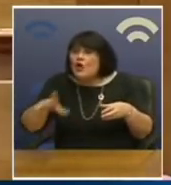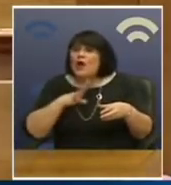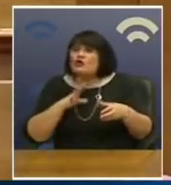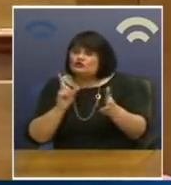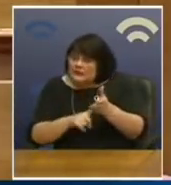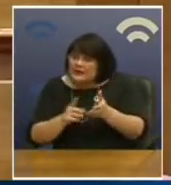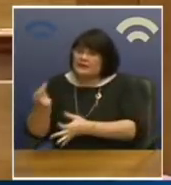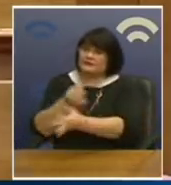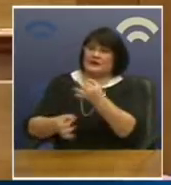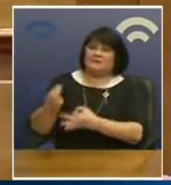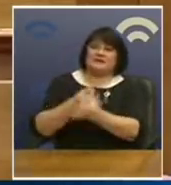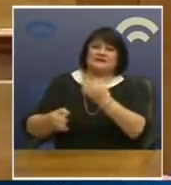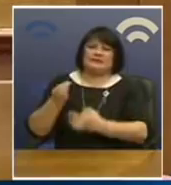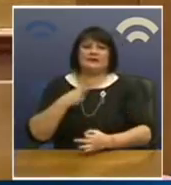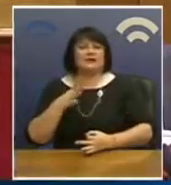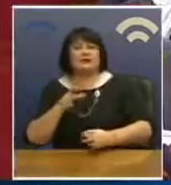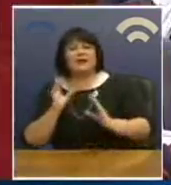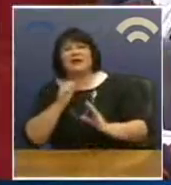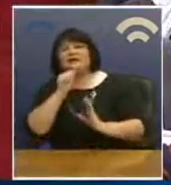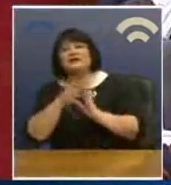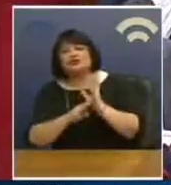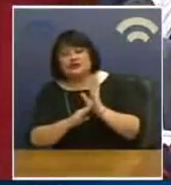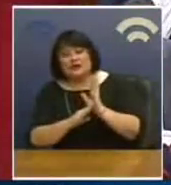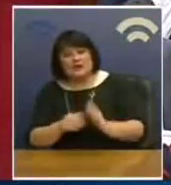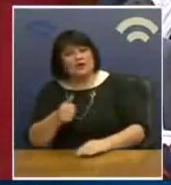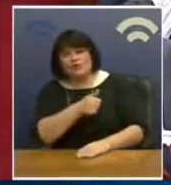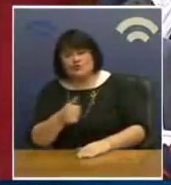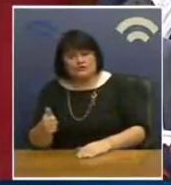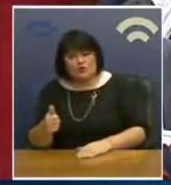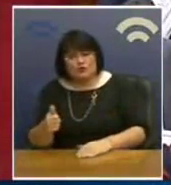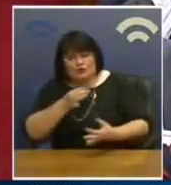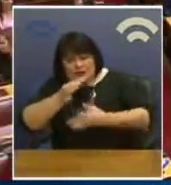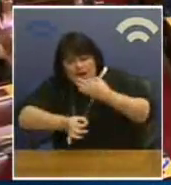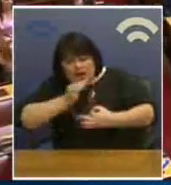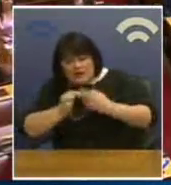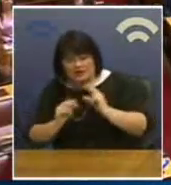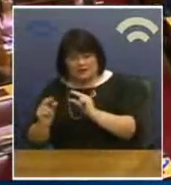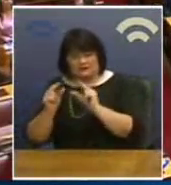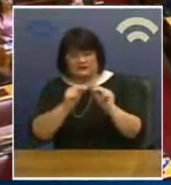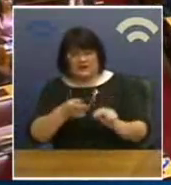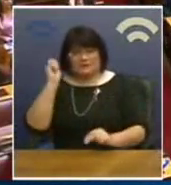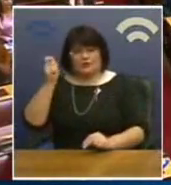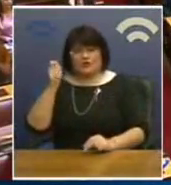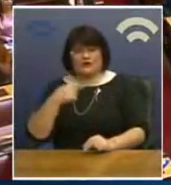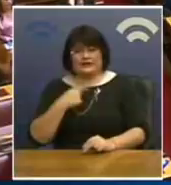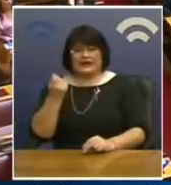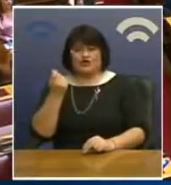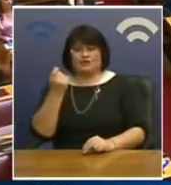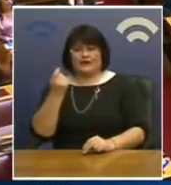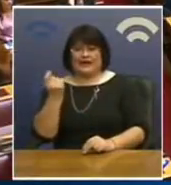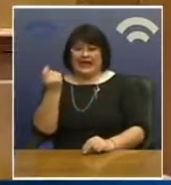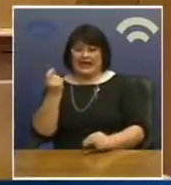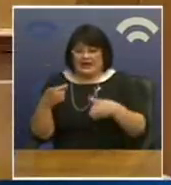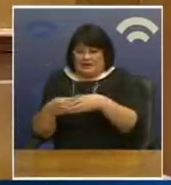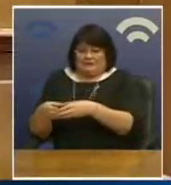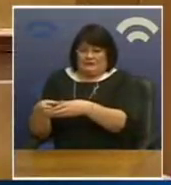Και βεβαίως, λόγο για το Σύνταγμα δεν μπορεί να έχουν μόνον οι πολιτικές και οι οικονομικές ελίτ, αλλά όλοι οι